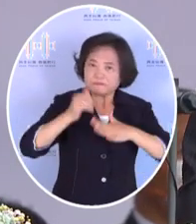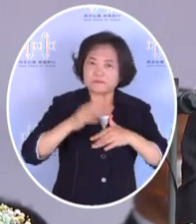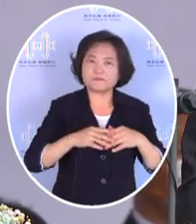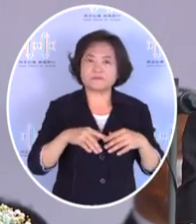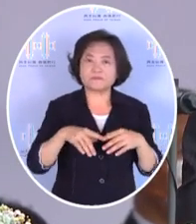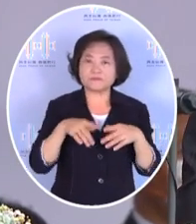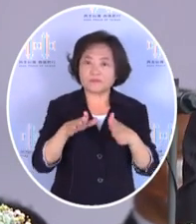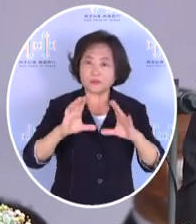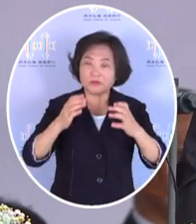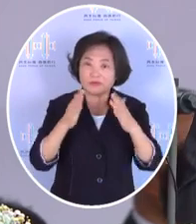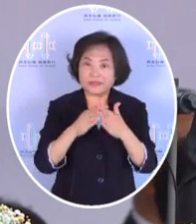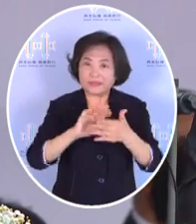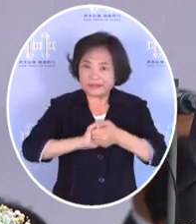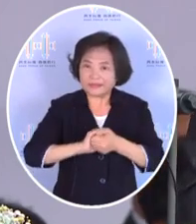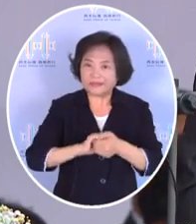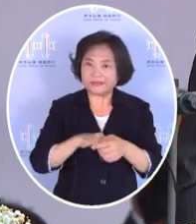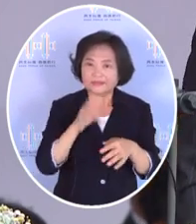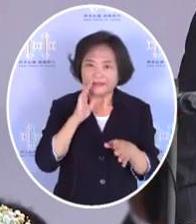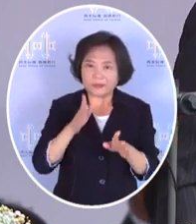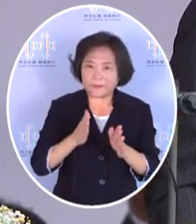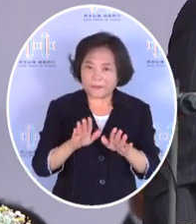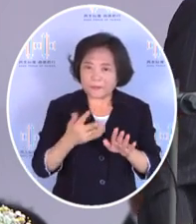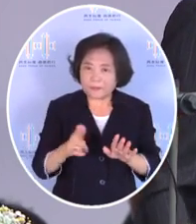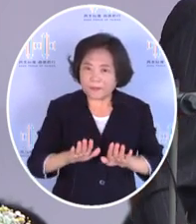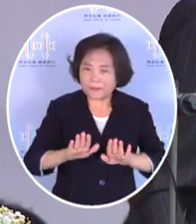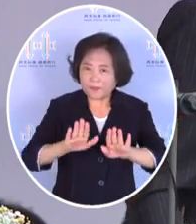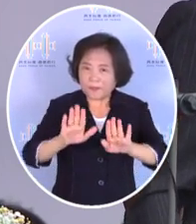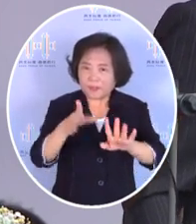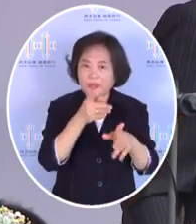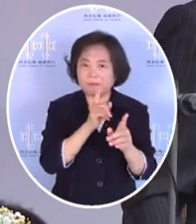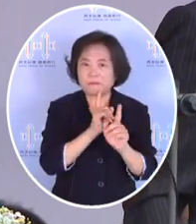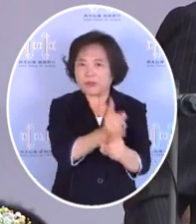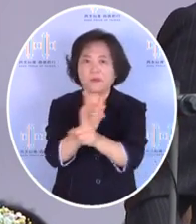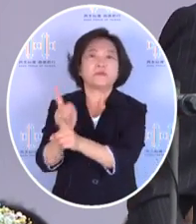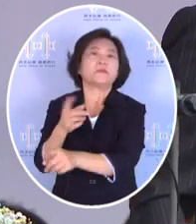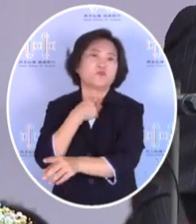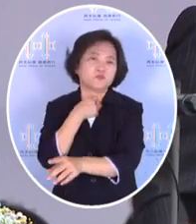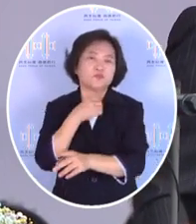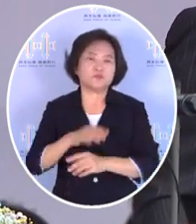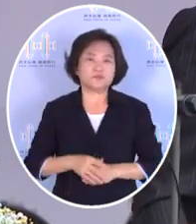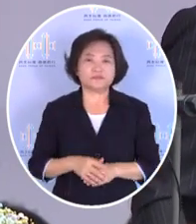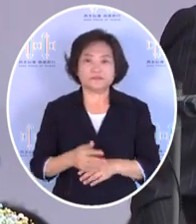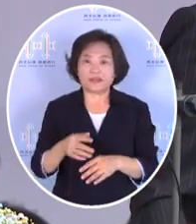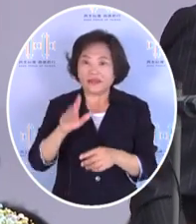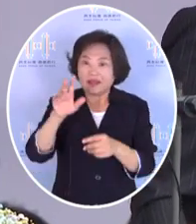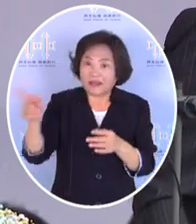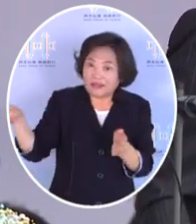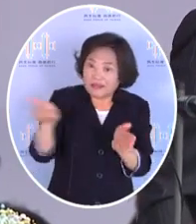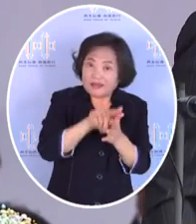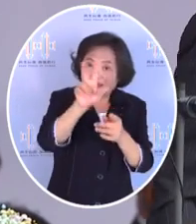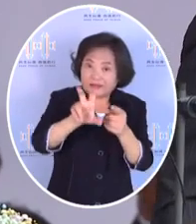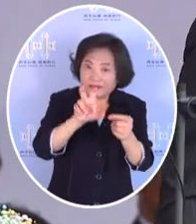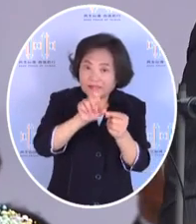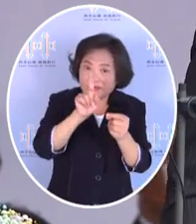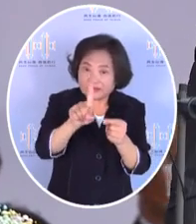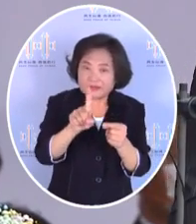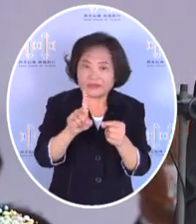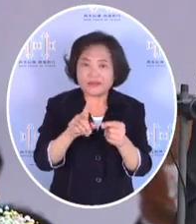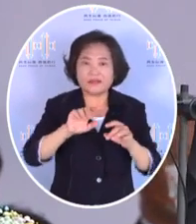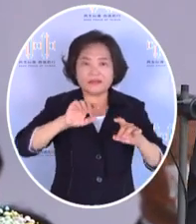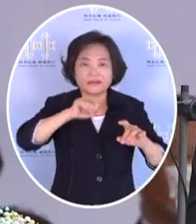国家度过挑战。就如同过去71年来，台湾经历的一